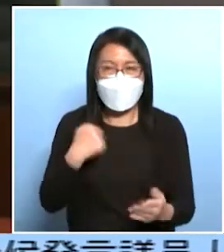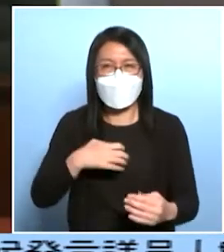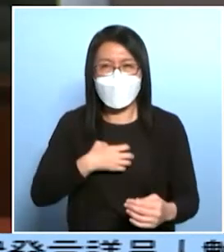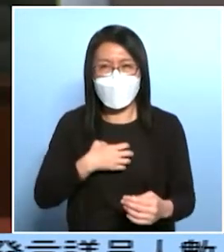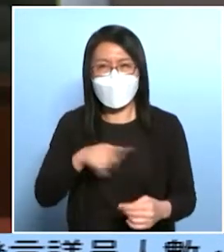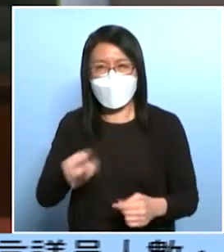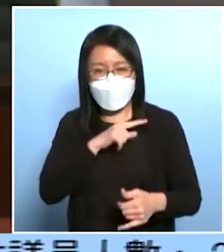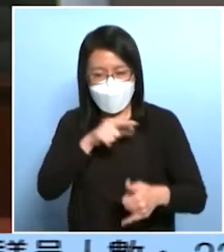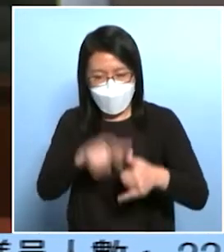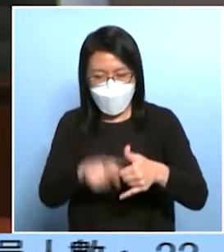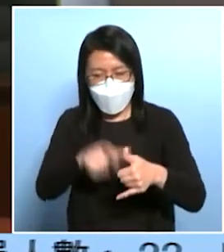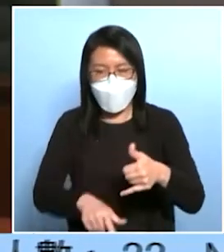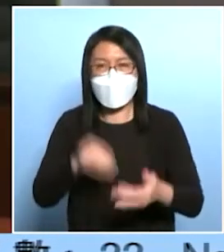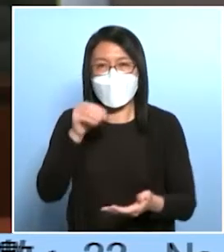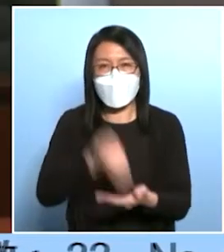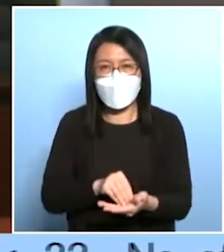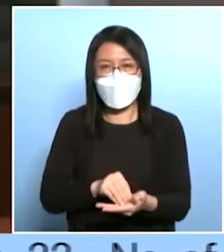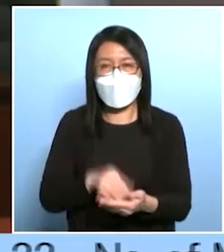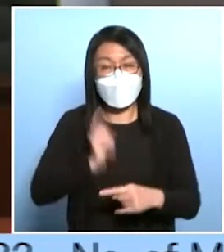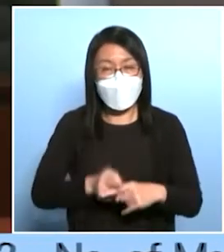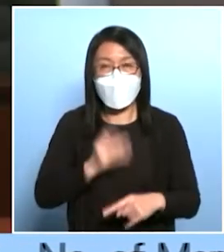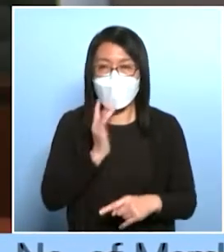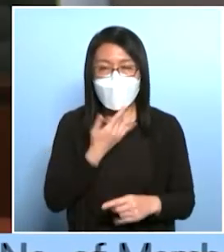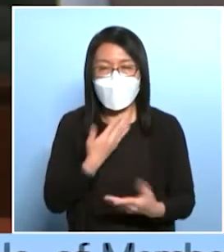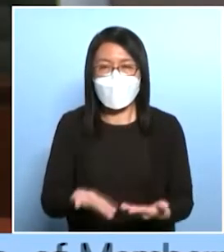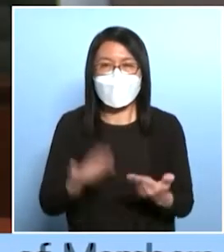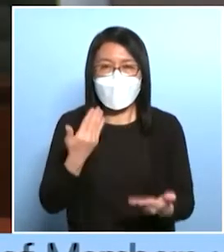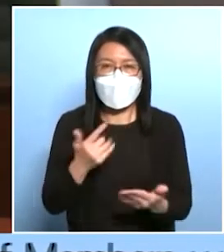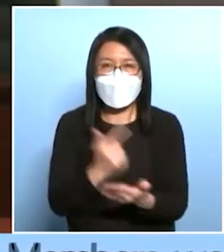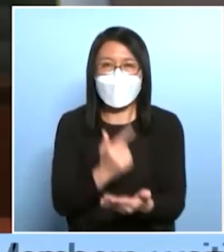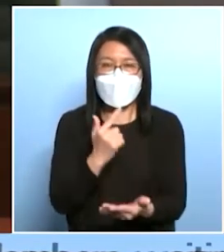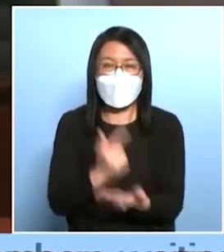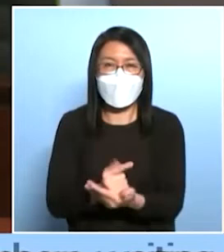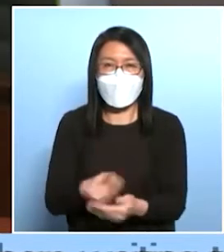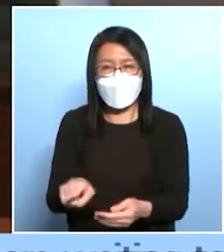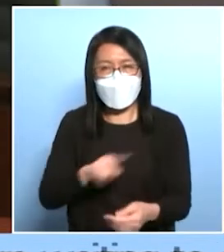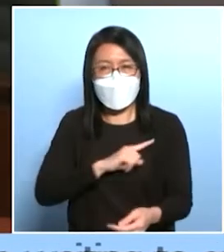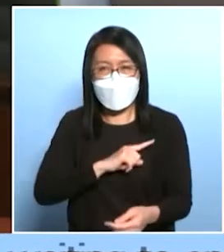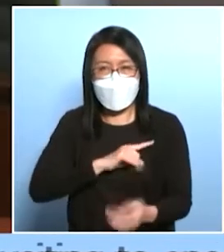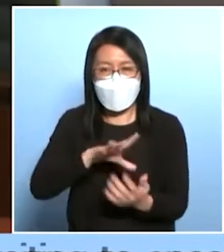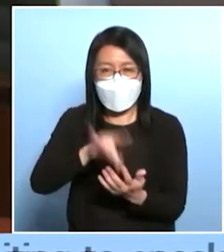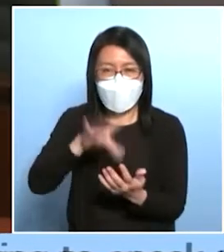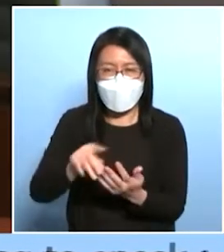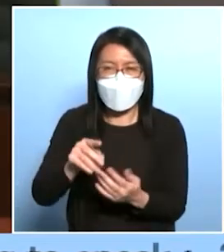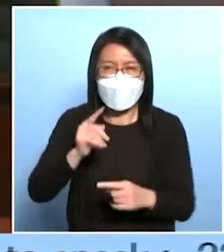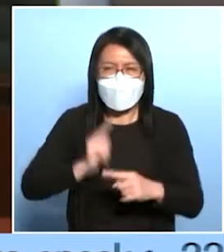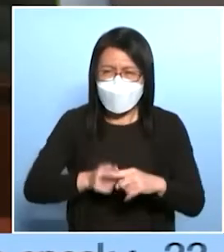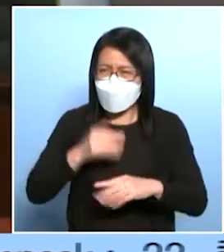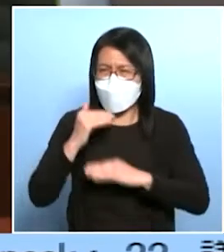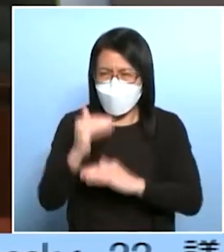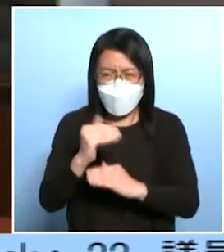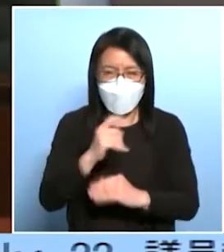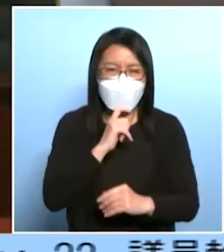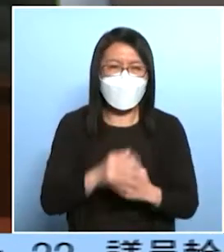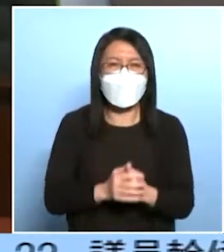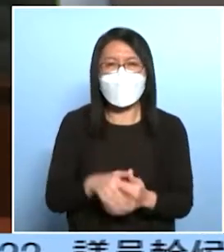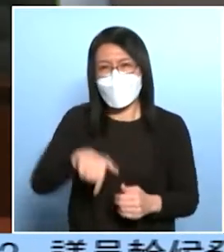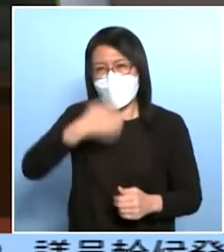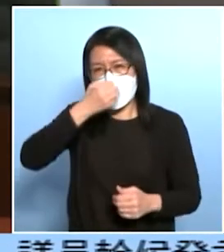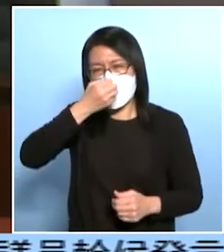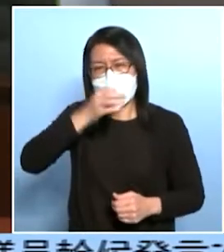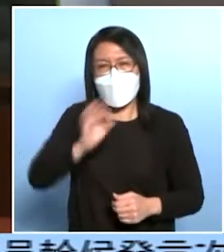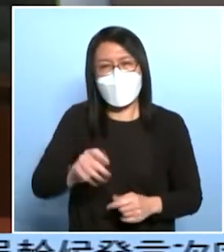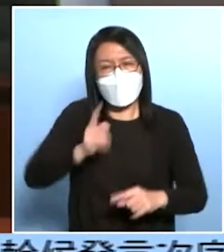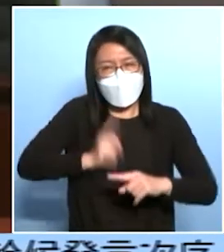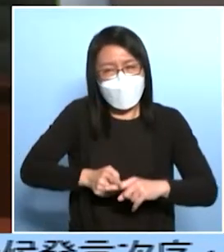的個人決定，其實都無可厚非的。但重點就是他們根本的選擇真的很有限，因為我們香港沒有什麼真